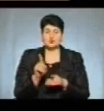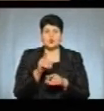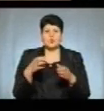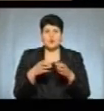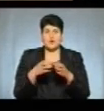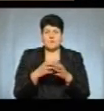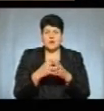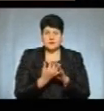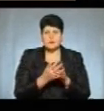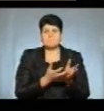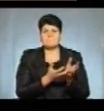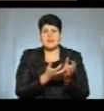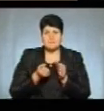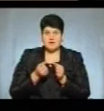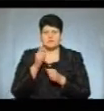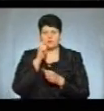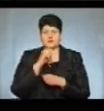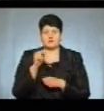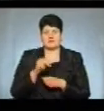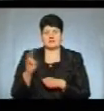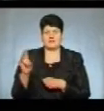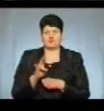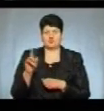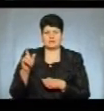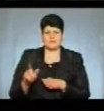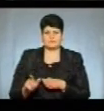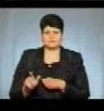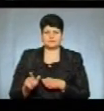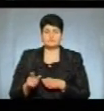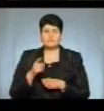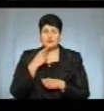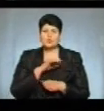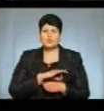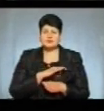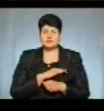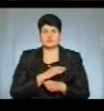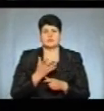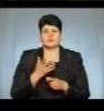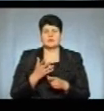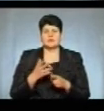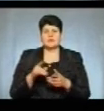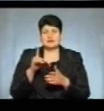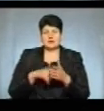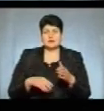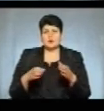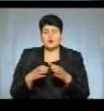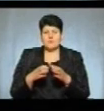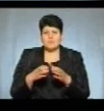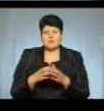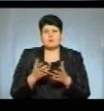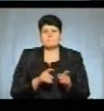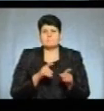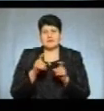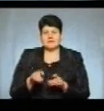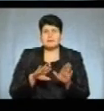ваша офіційно приймається в українську церкву. Архієпископ Нестор каже, юридична релігійна громада Гніздичного до Православної церкви України